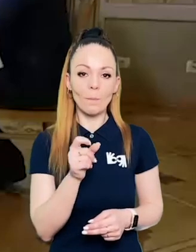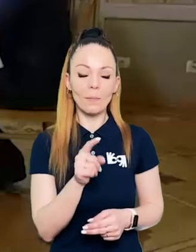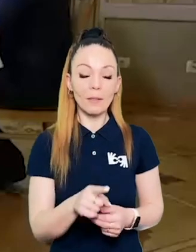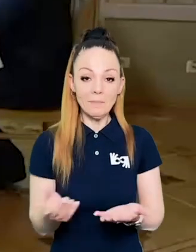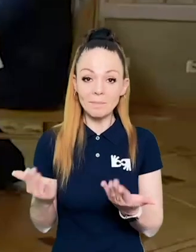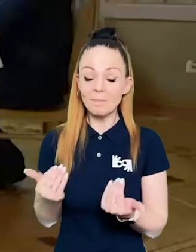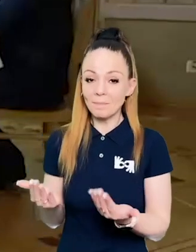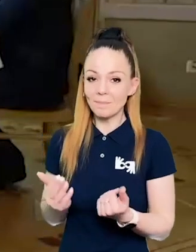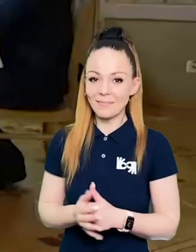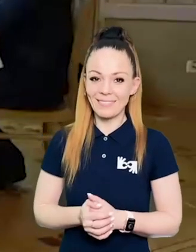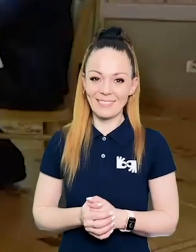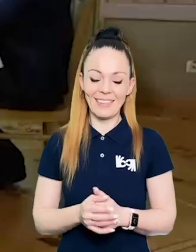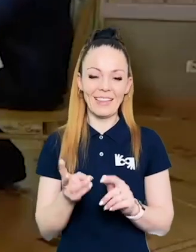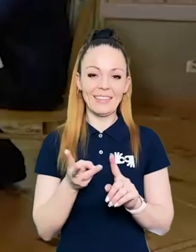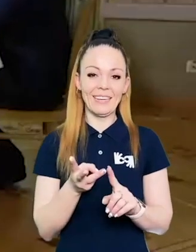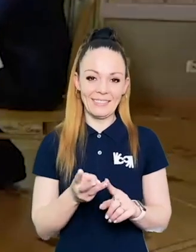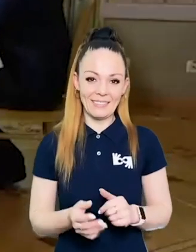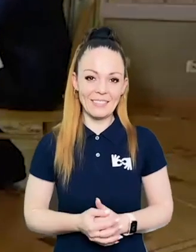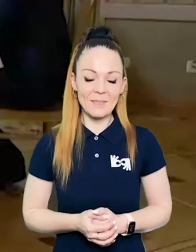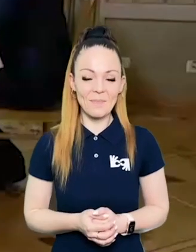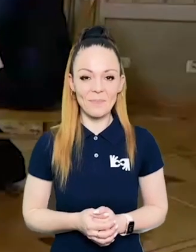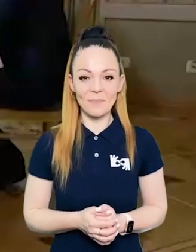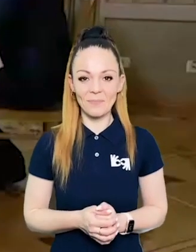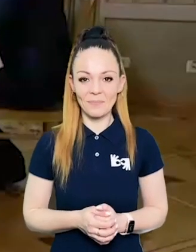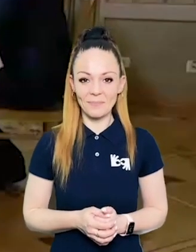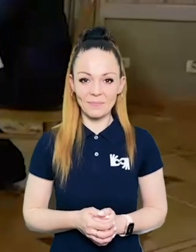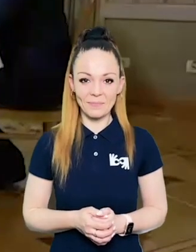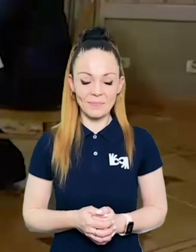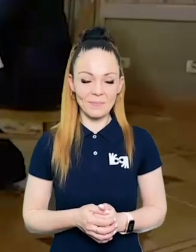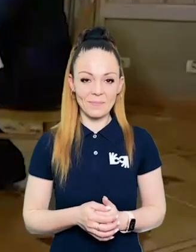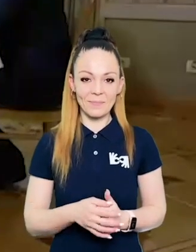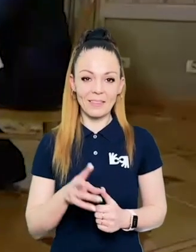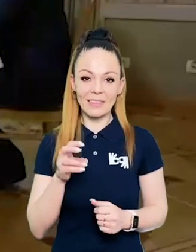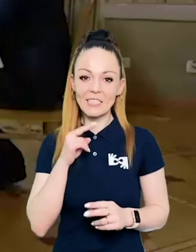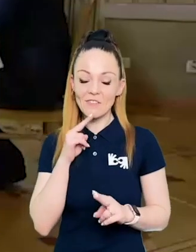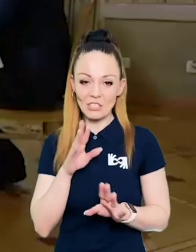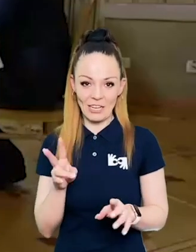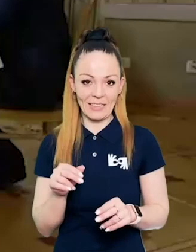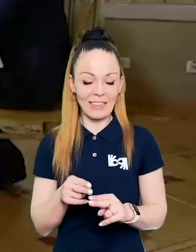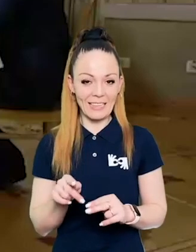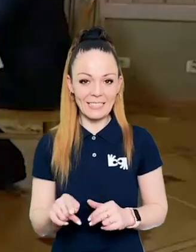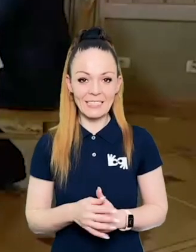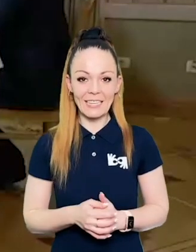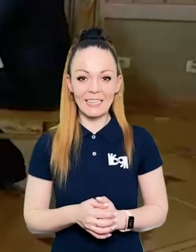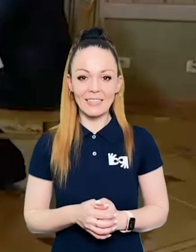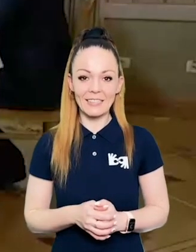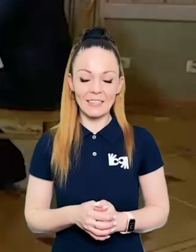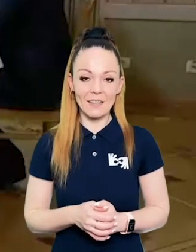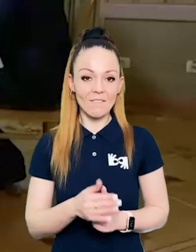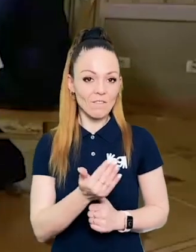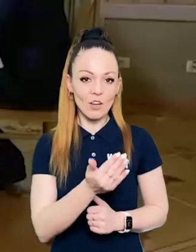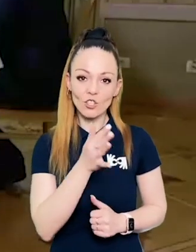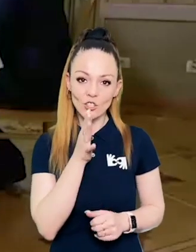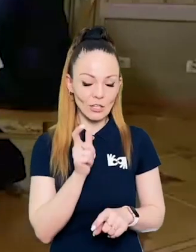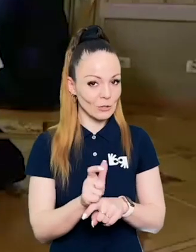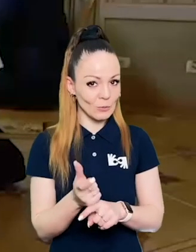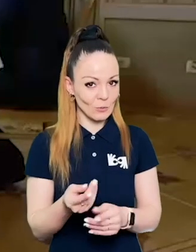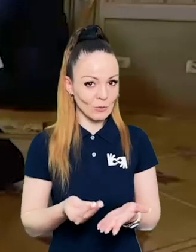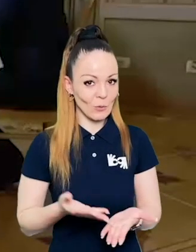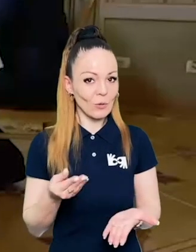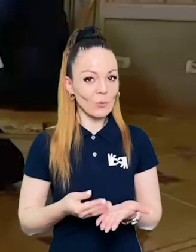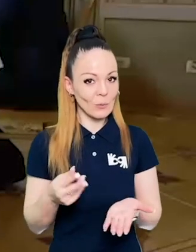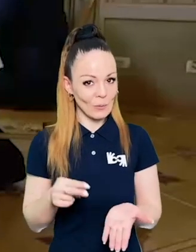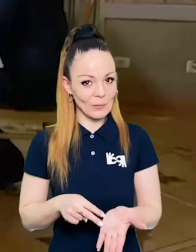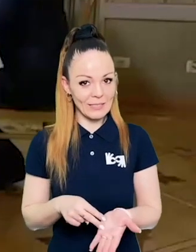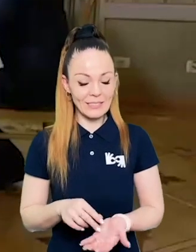ще на питання. Давайте, вам. Давайте. Три. Поговоримо. Так. Зважайте на це. Ваш час